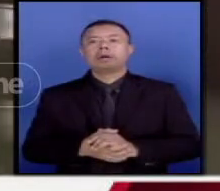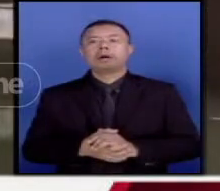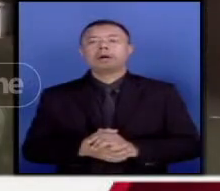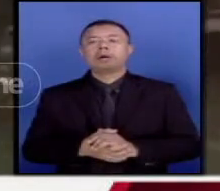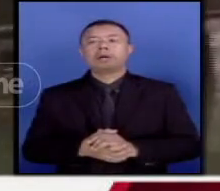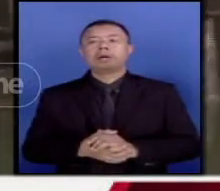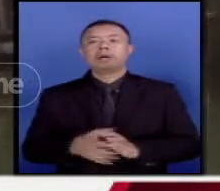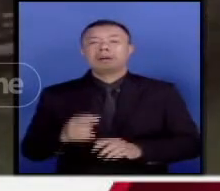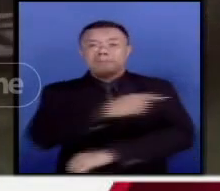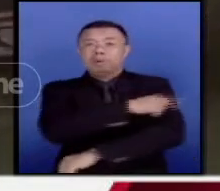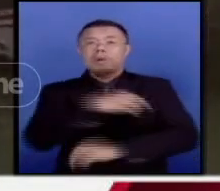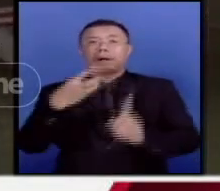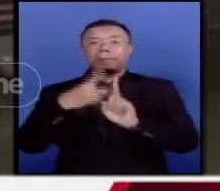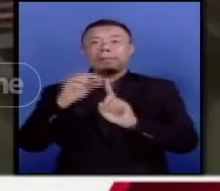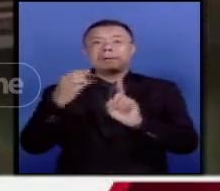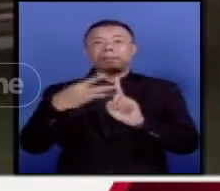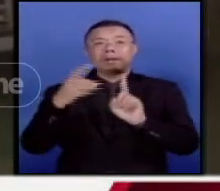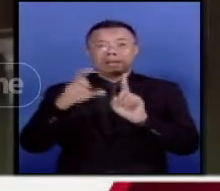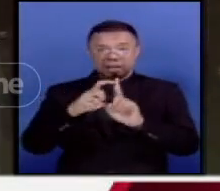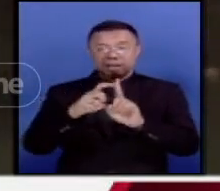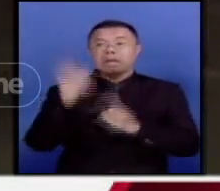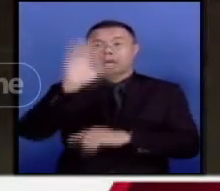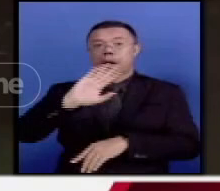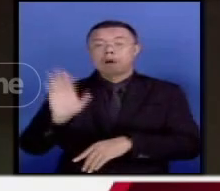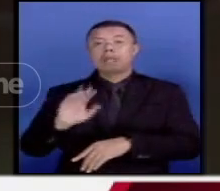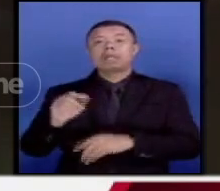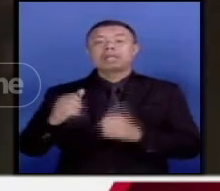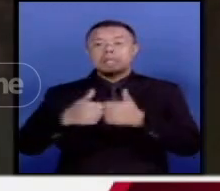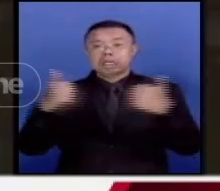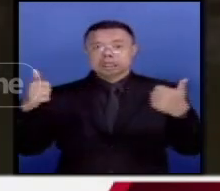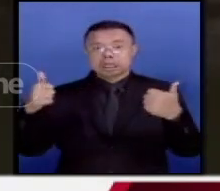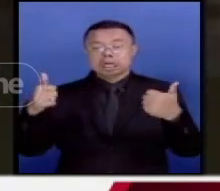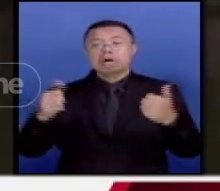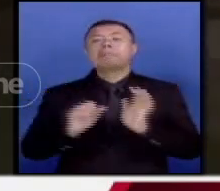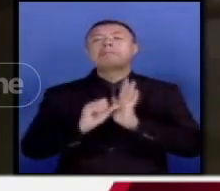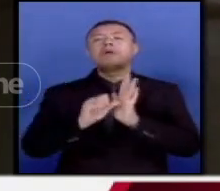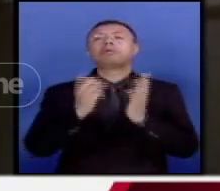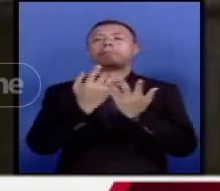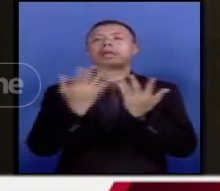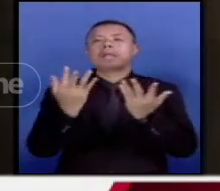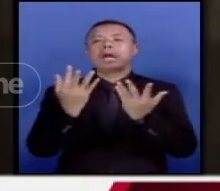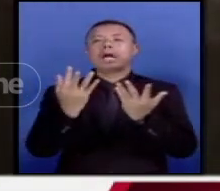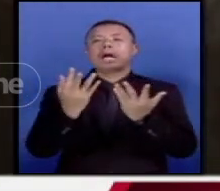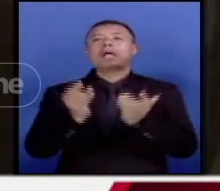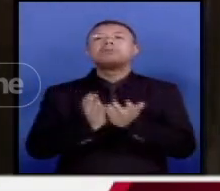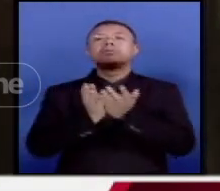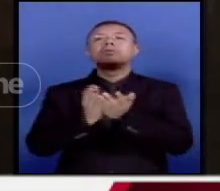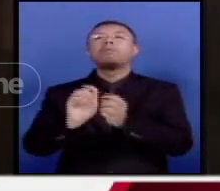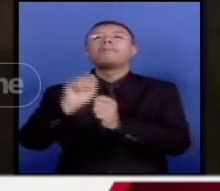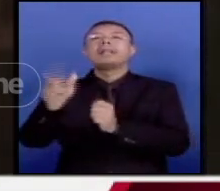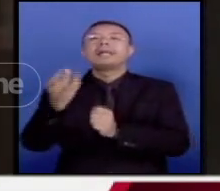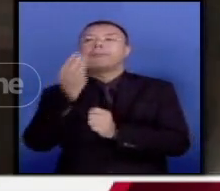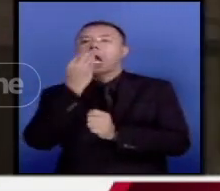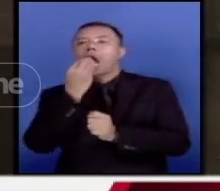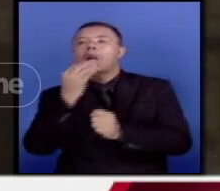sejumlah petugas BPBD kabupaten Tangerang berusaha membantu warga yang ingin keluar rumah untuk membeli makan dan memenuhi kebutuhan